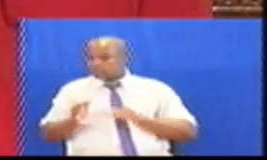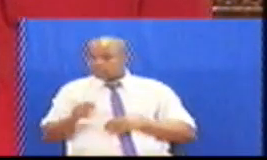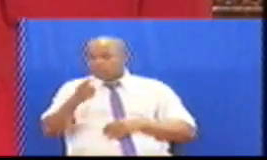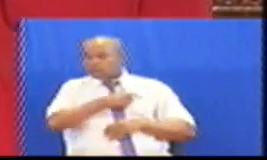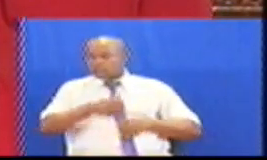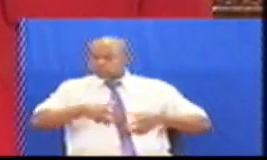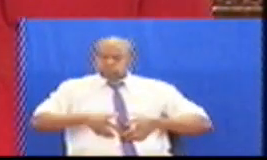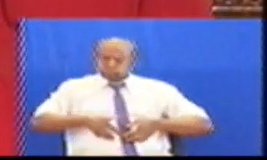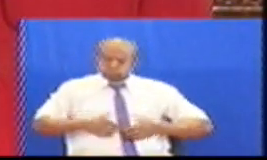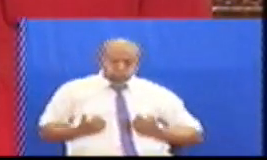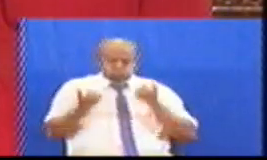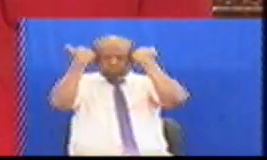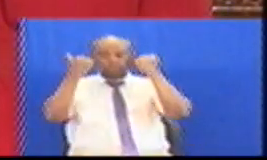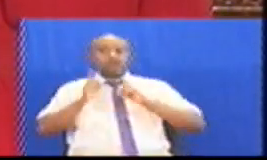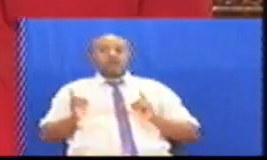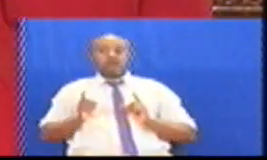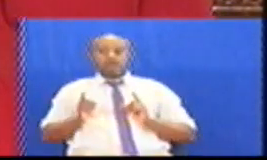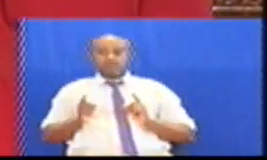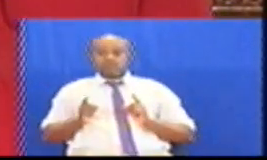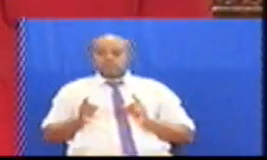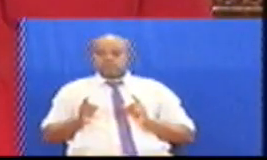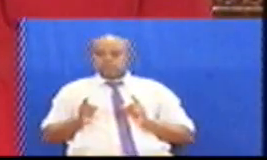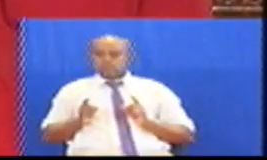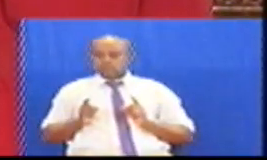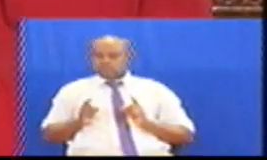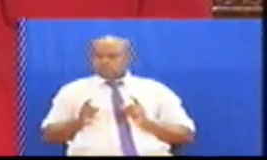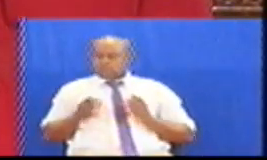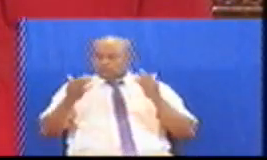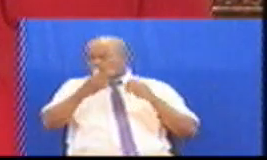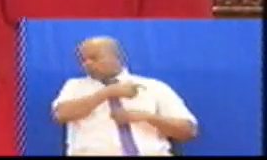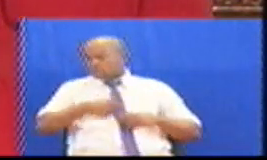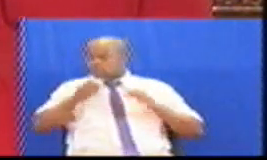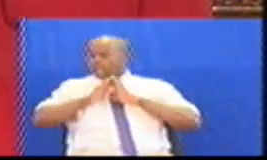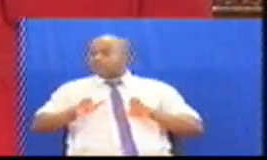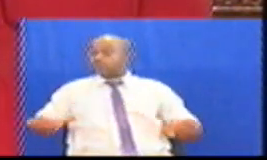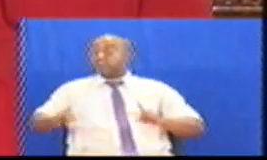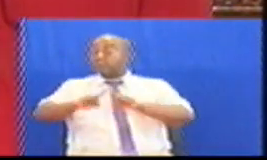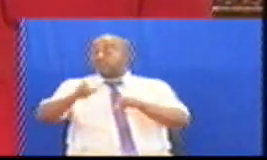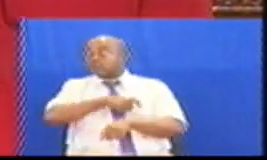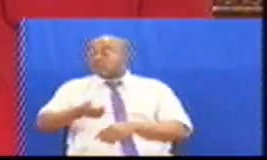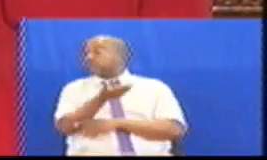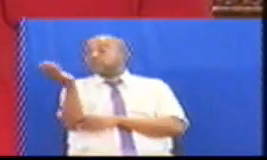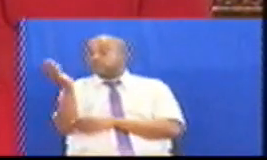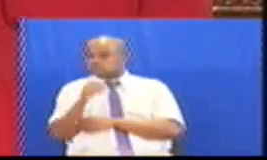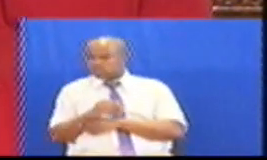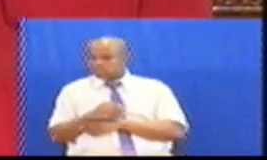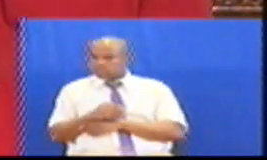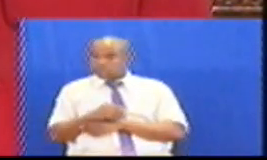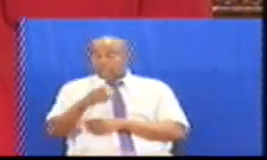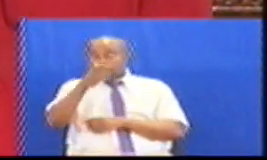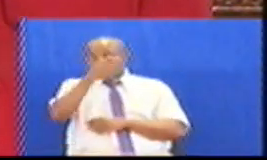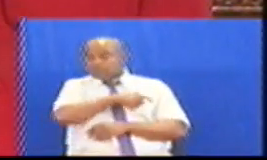hajapaniki, hajatupanikisha kama taifa, ametulia kuliko marais wengine wote ambao